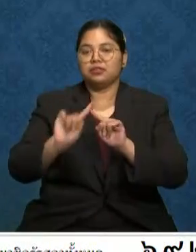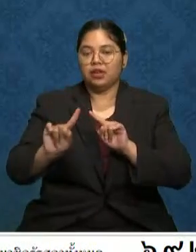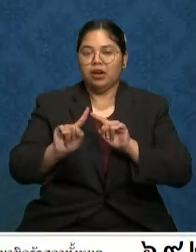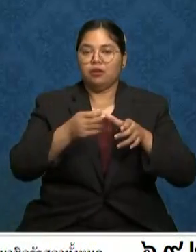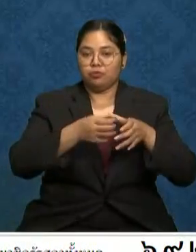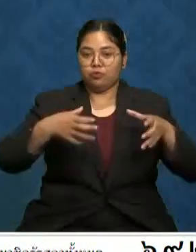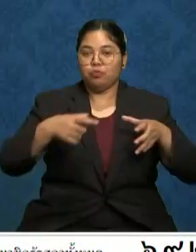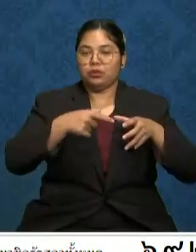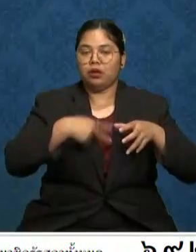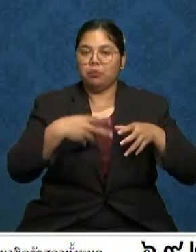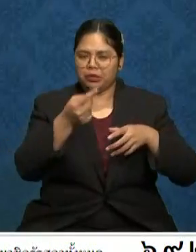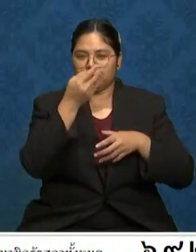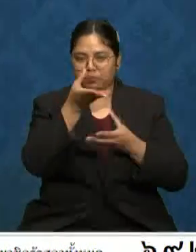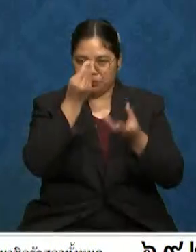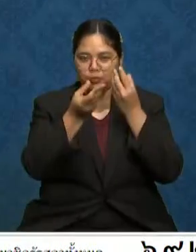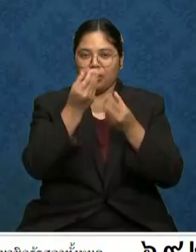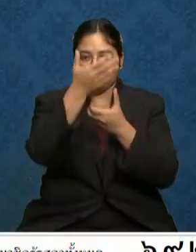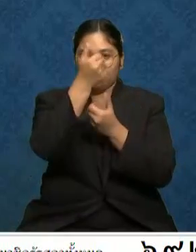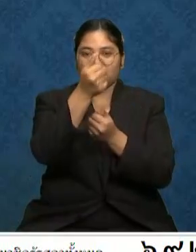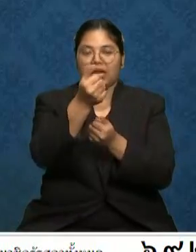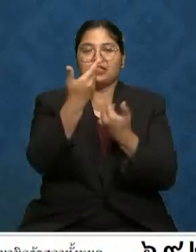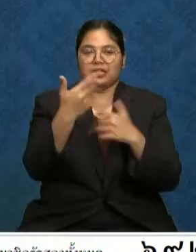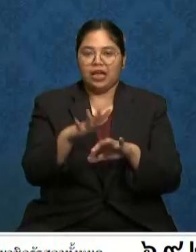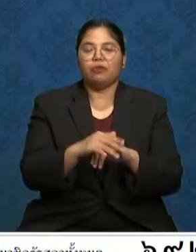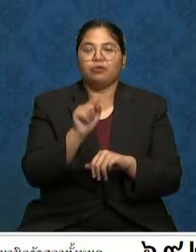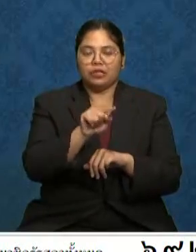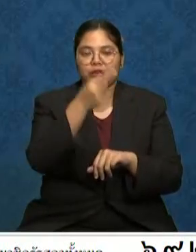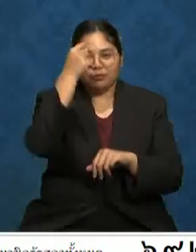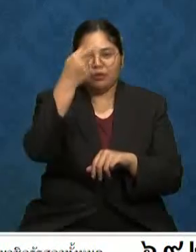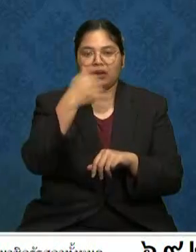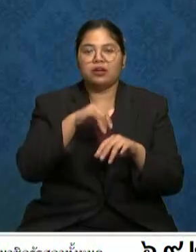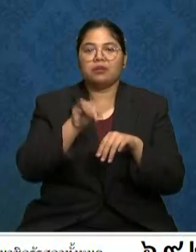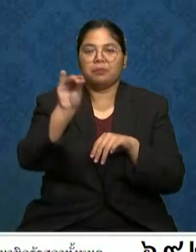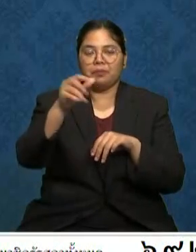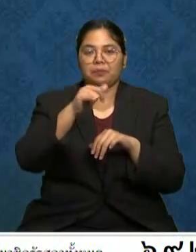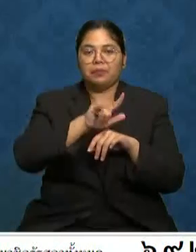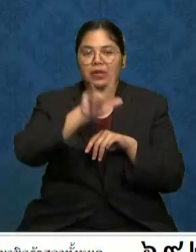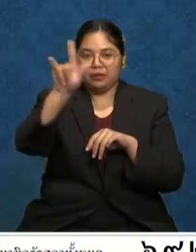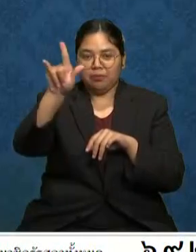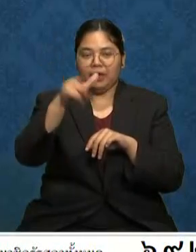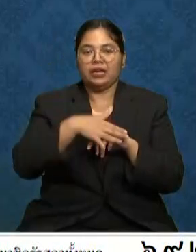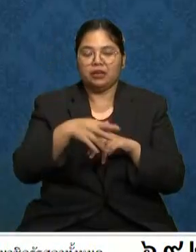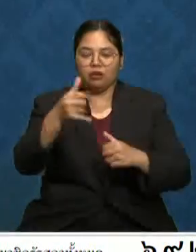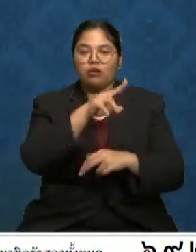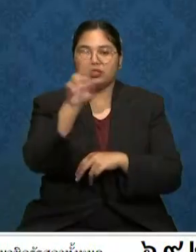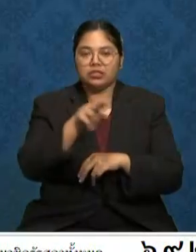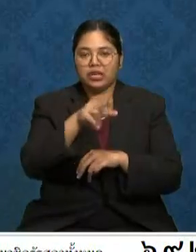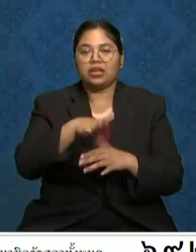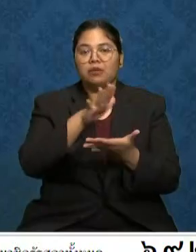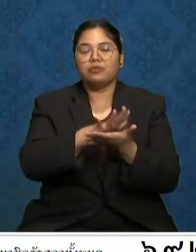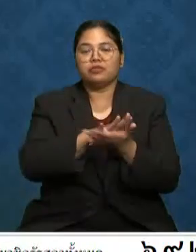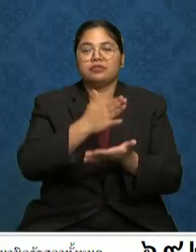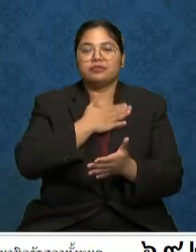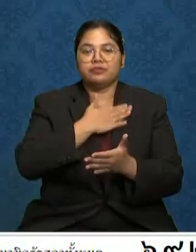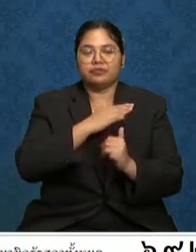นำไปทดลองใช้ในประเทศของเขาครับท่านประธานที่เคารพครับจบแล้วครับนวัตกรรมการจัดการเรียนรู้แบบนี้นะครับเป็น